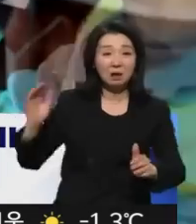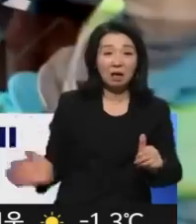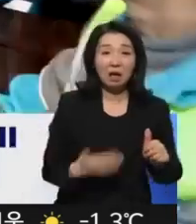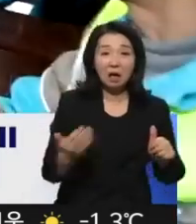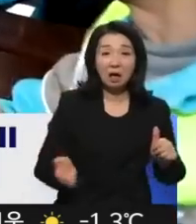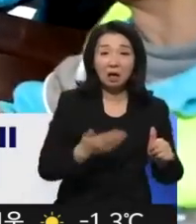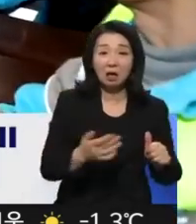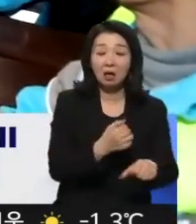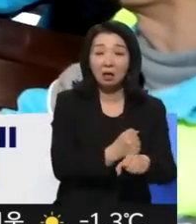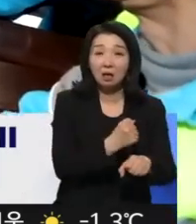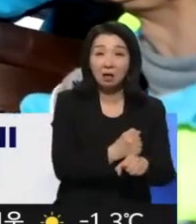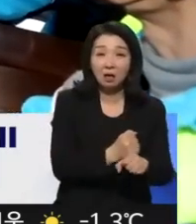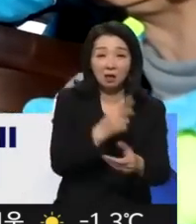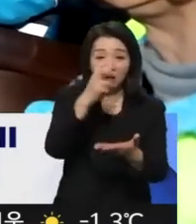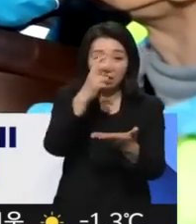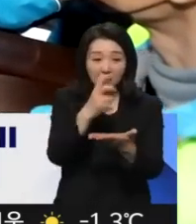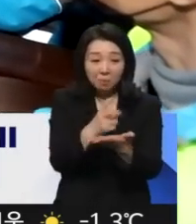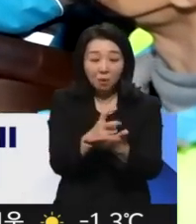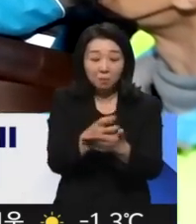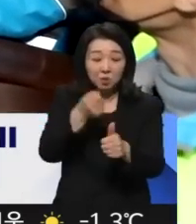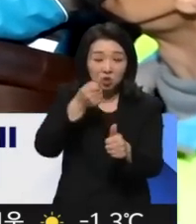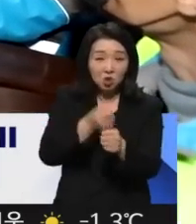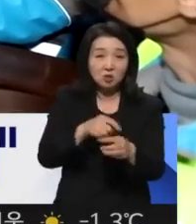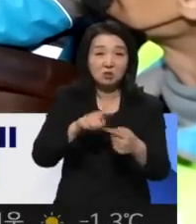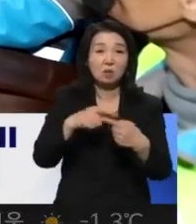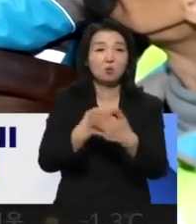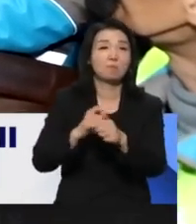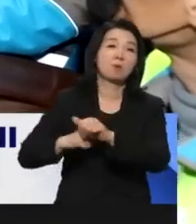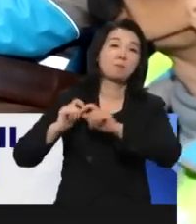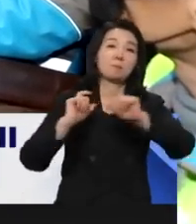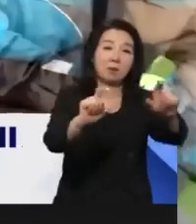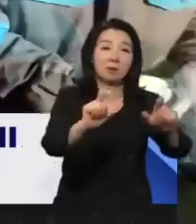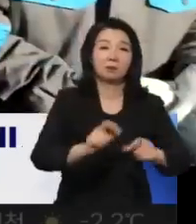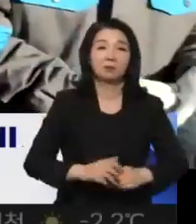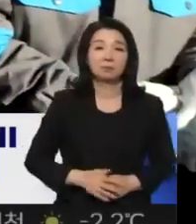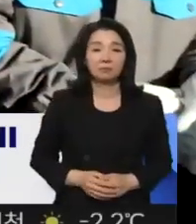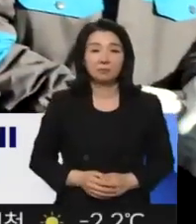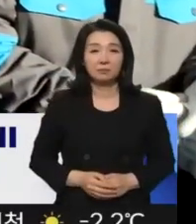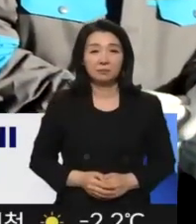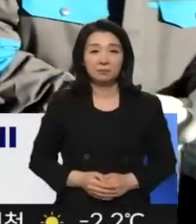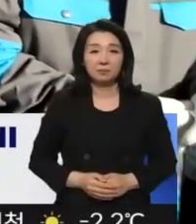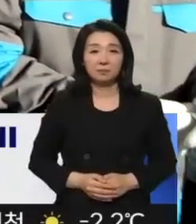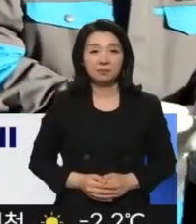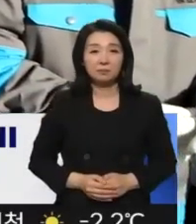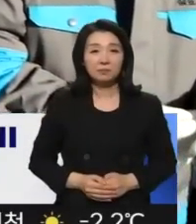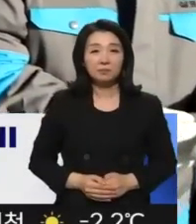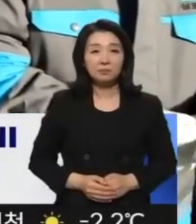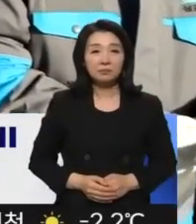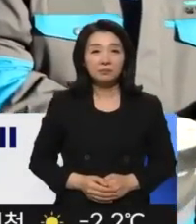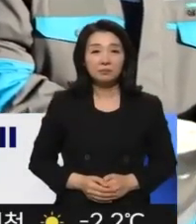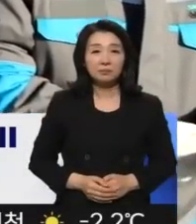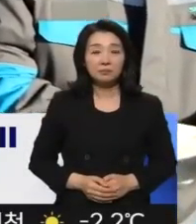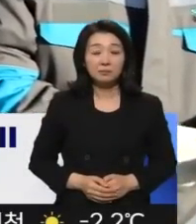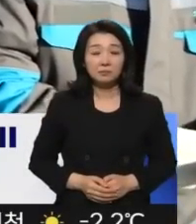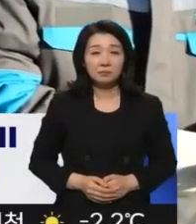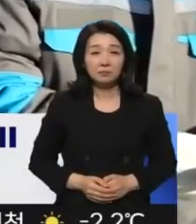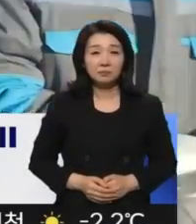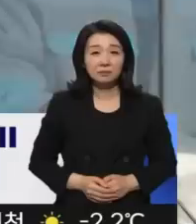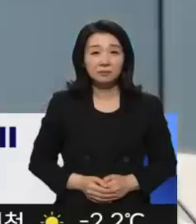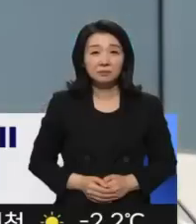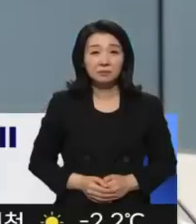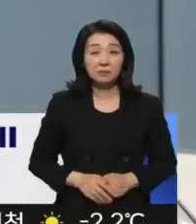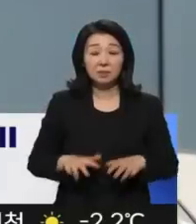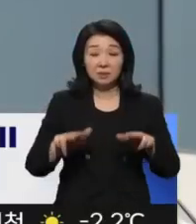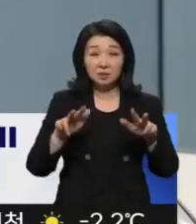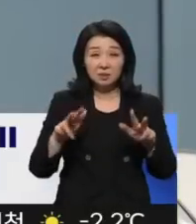대해서는 법이 정한 최대 제재를 가하겠다라는 그런 입장을 밝혔다고 합니다. 자, 조금 전 들어온 이제 속보였고요. 자,